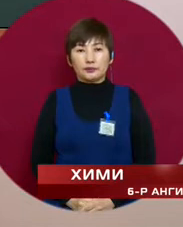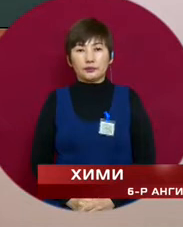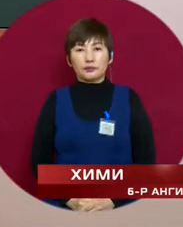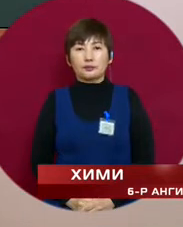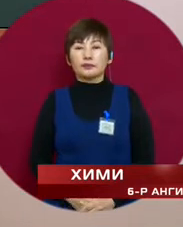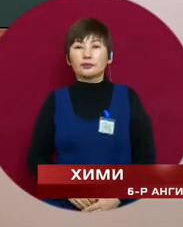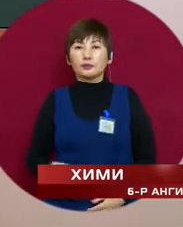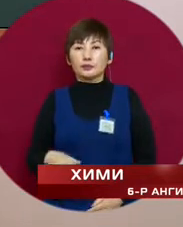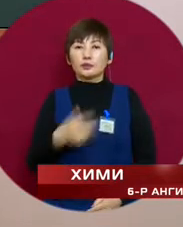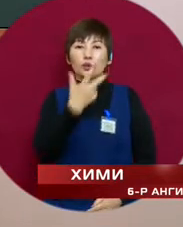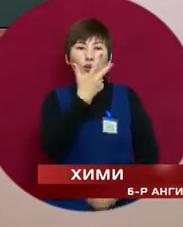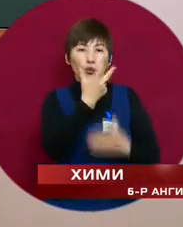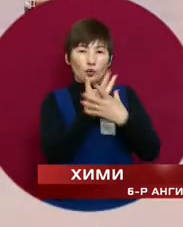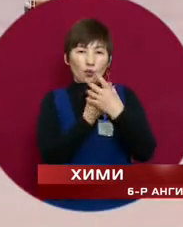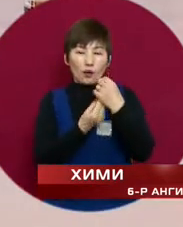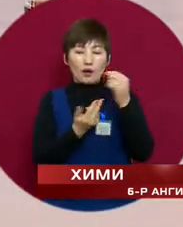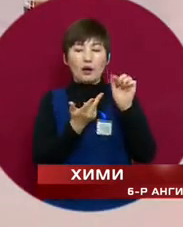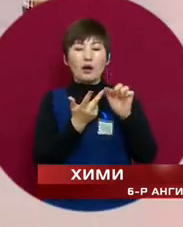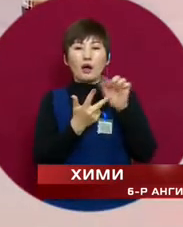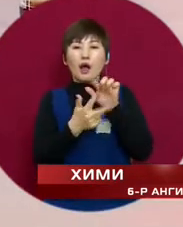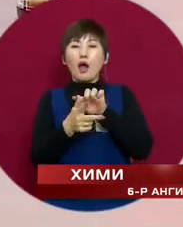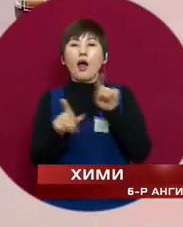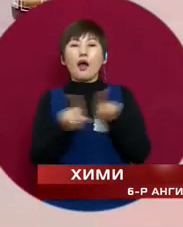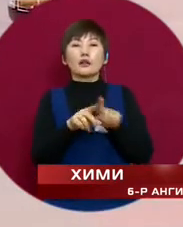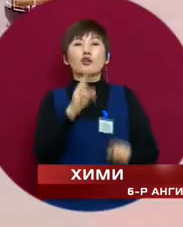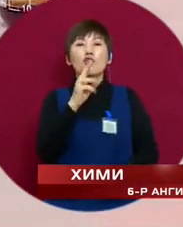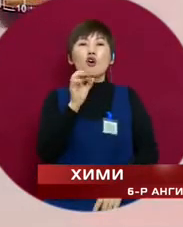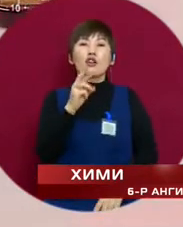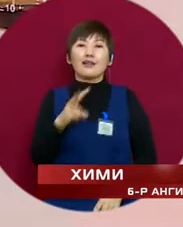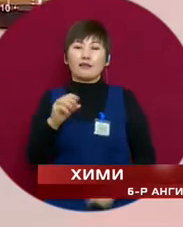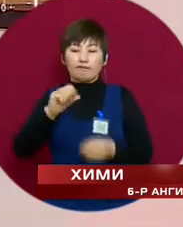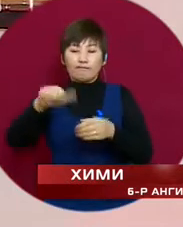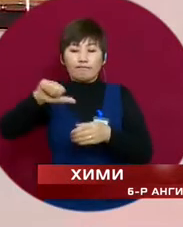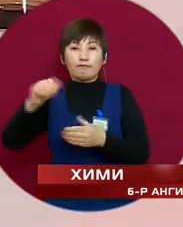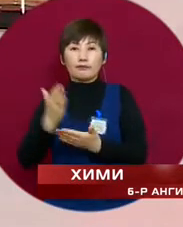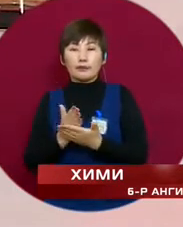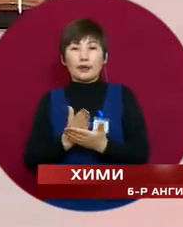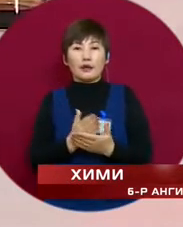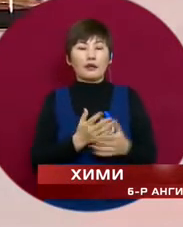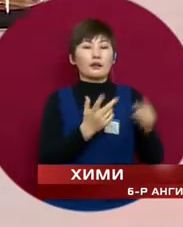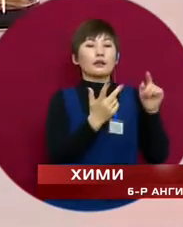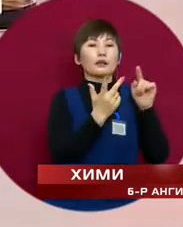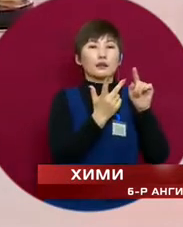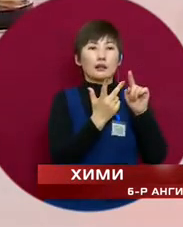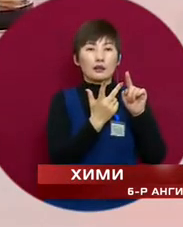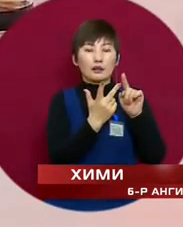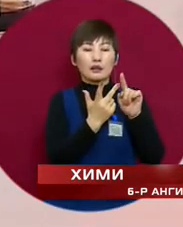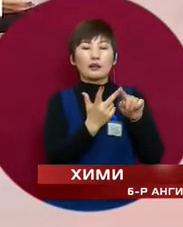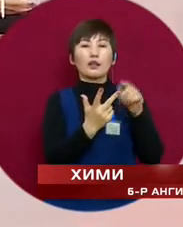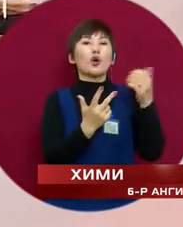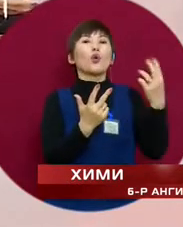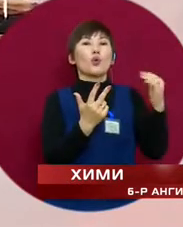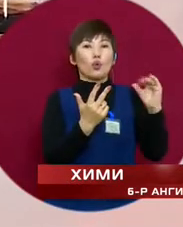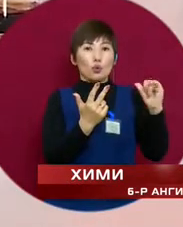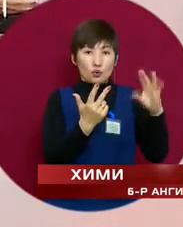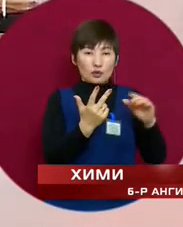За багш нь 3 шилэн аяганд ижил хэмжээтэй Кока-Кола хийсэн байгаа. 1-дүгээрт нь ус хий, 2-дугаар шилэн